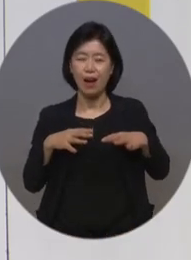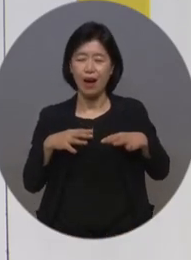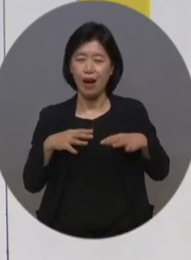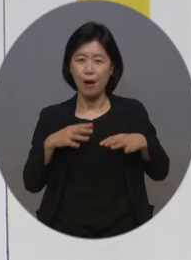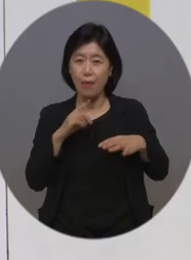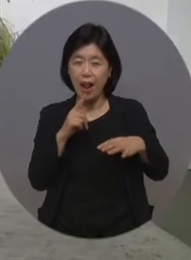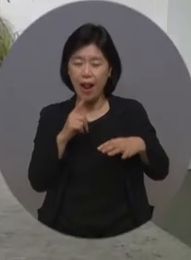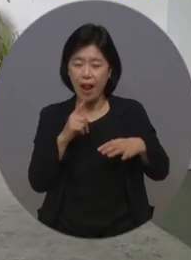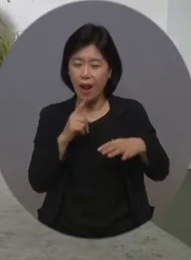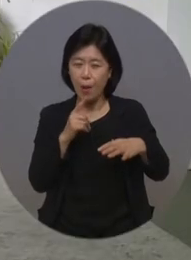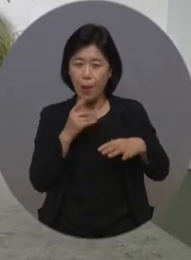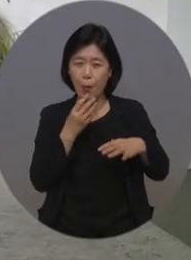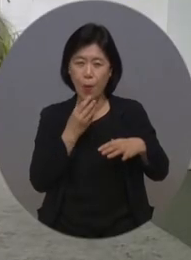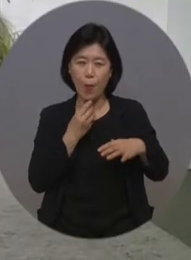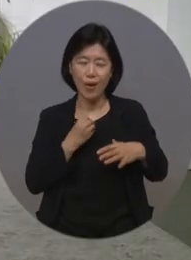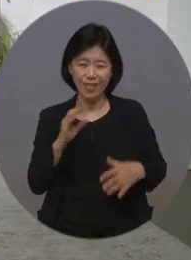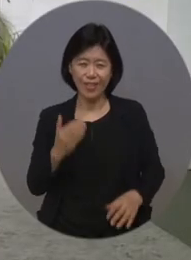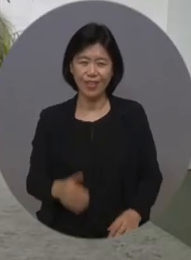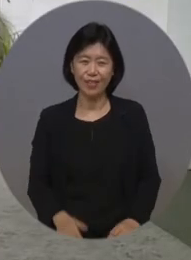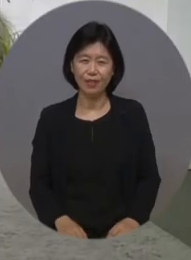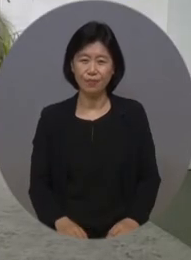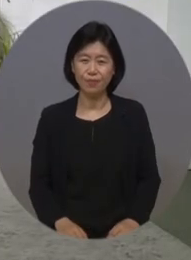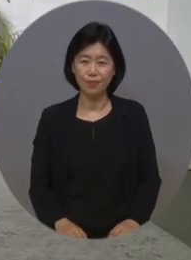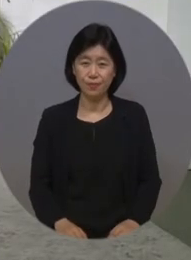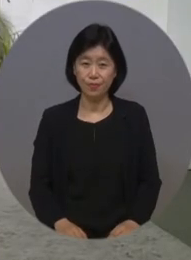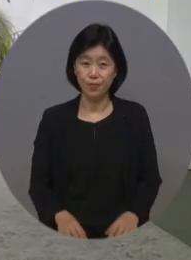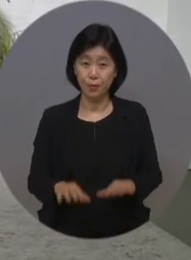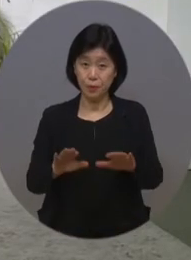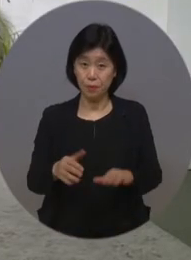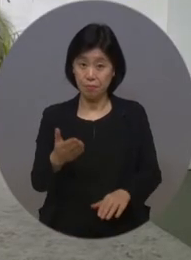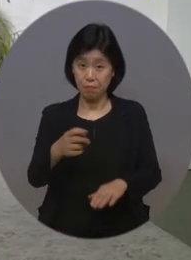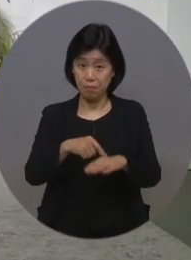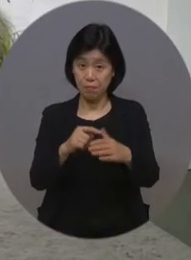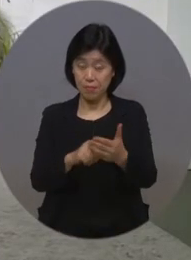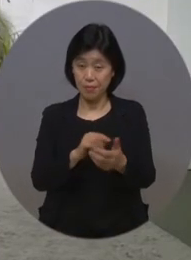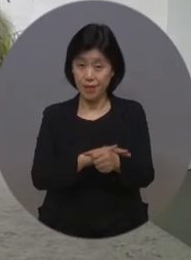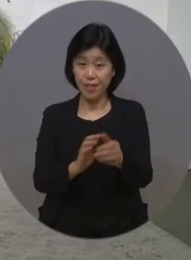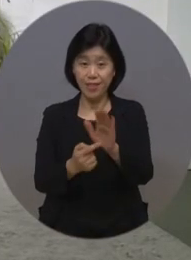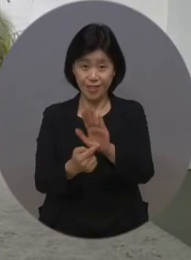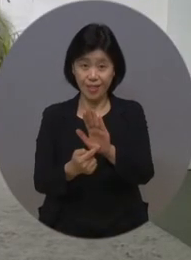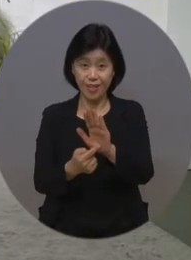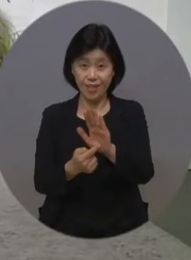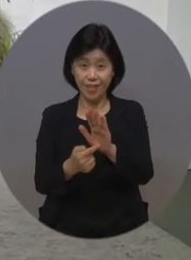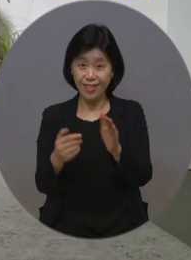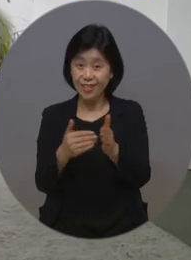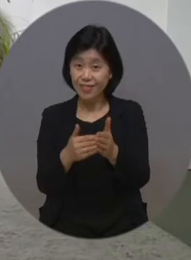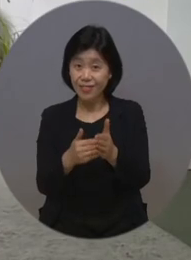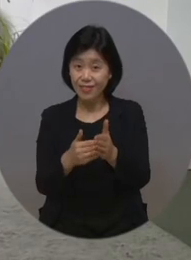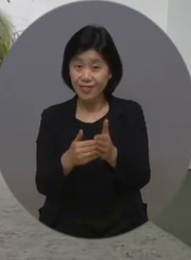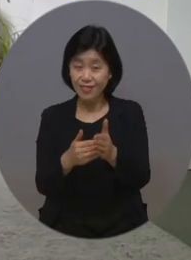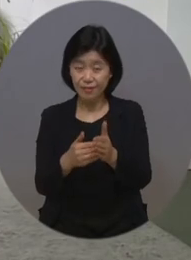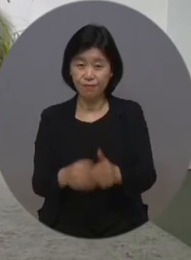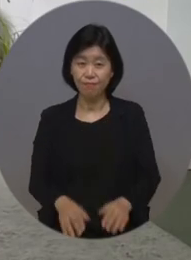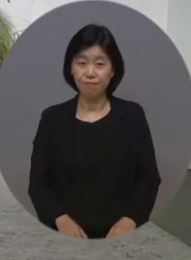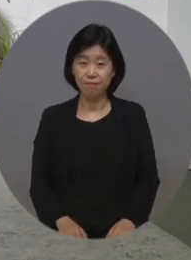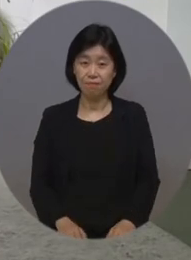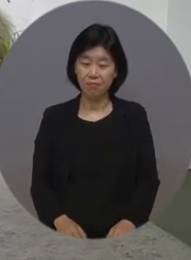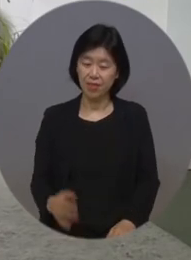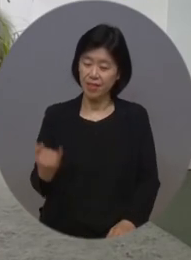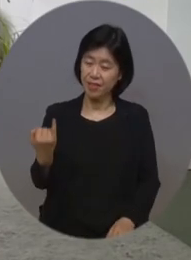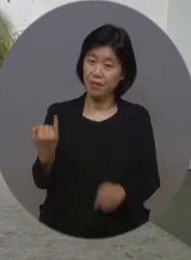하겠더라구요 예 그 오른 마음이 전달 된거죠 뭐 기회를 드리며 혹시 뭐 사관이 못해 하실 말씀이 있으면